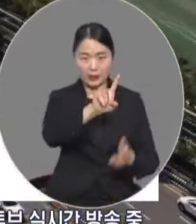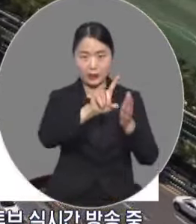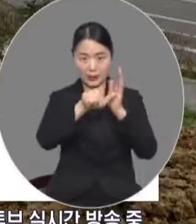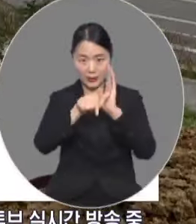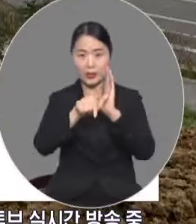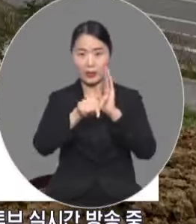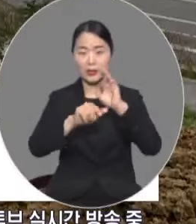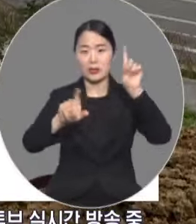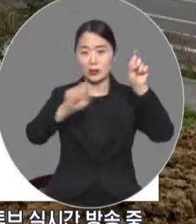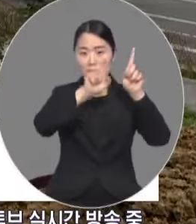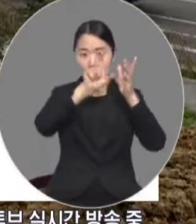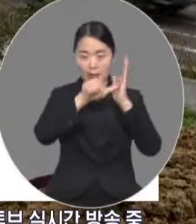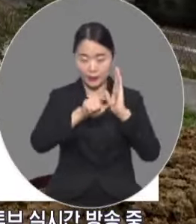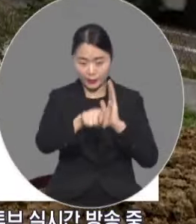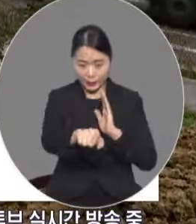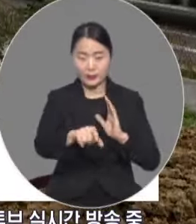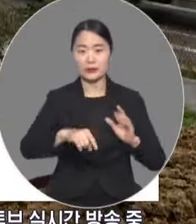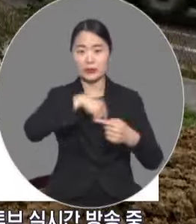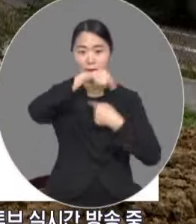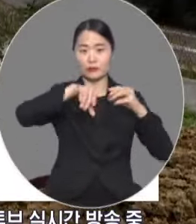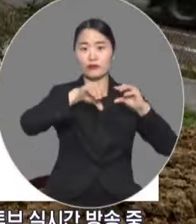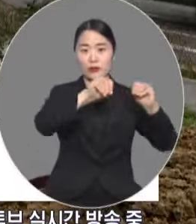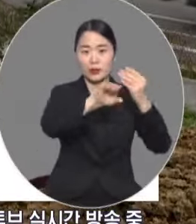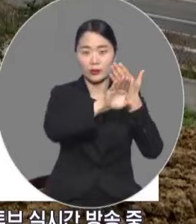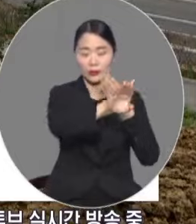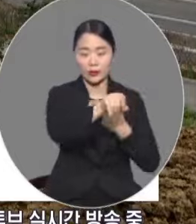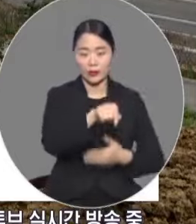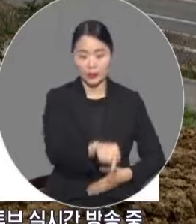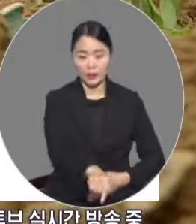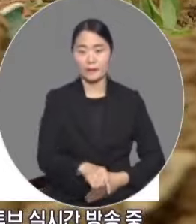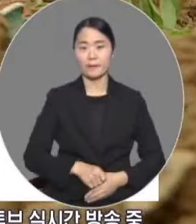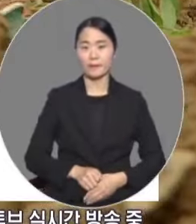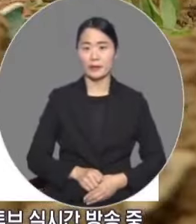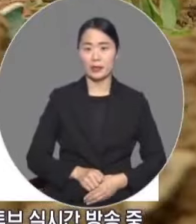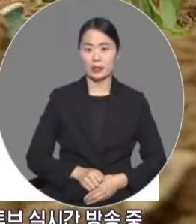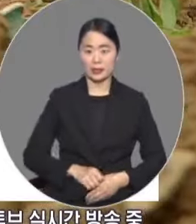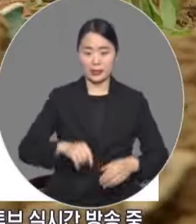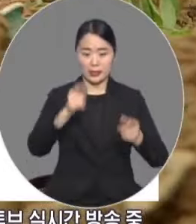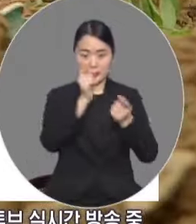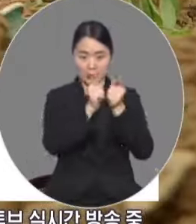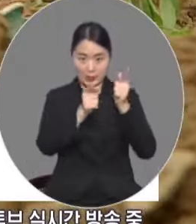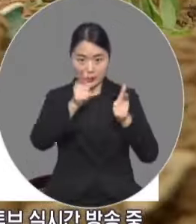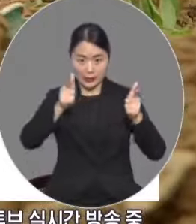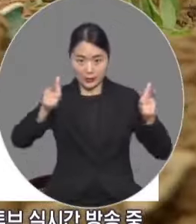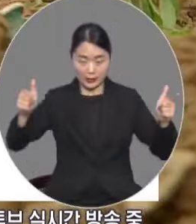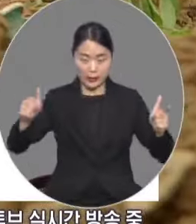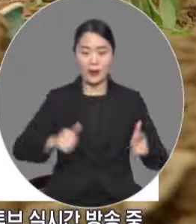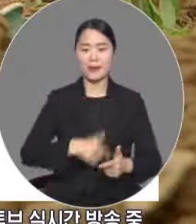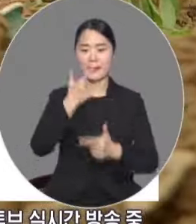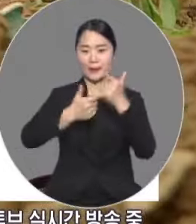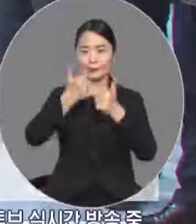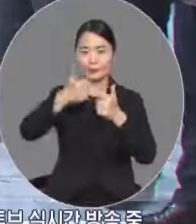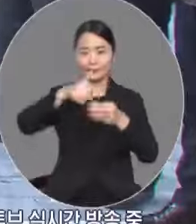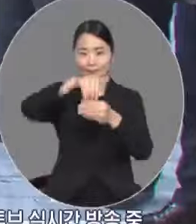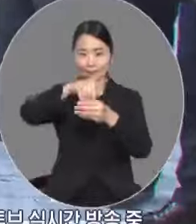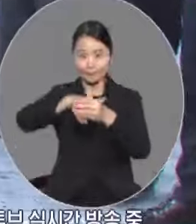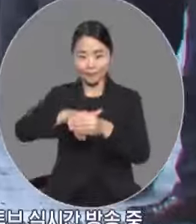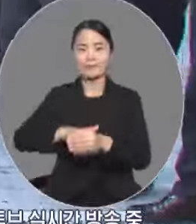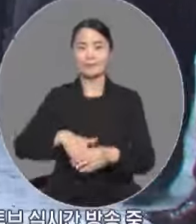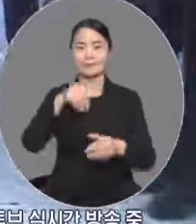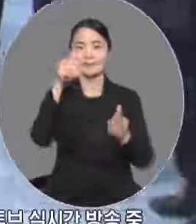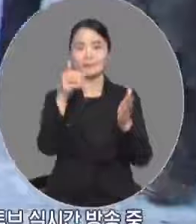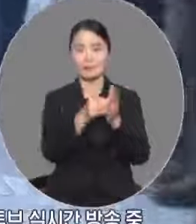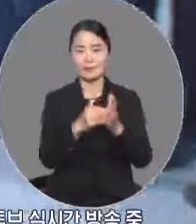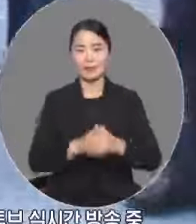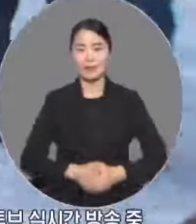후 북구는 폐선부지 6.5km 구간을 세 곳으로 나눠 다양한 종류의 가로수를 심었습니다.